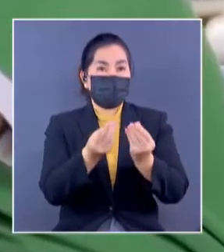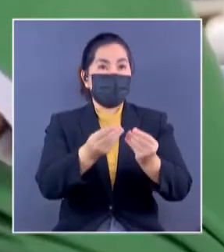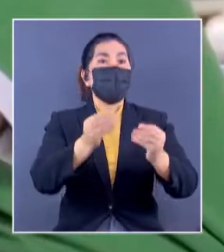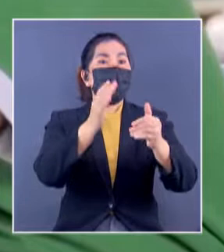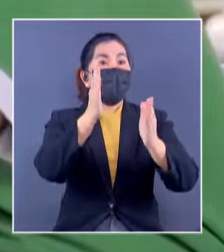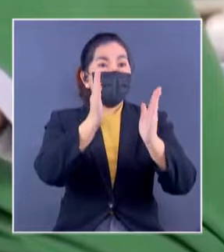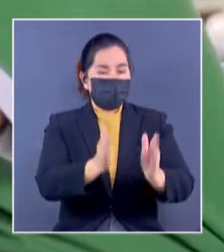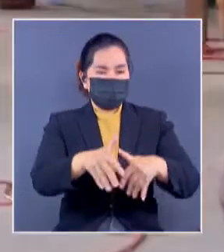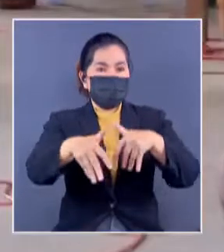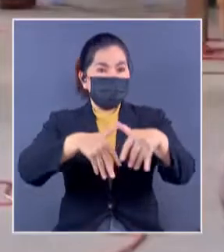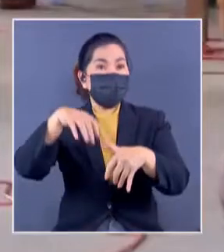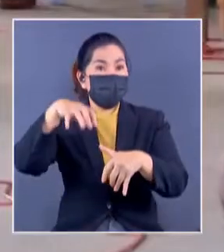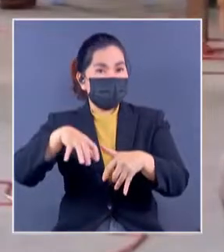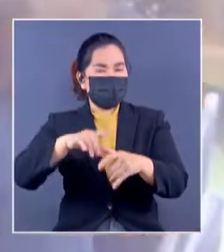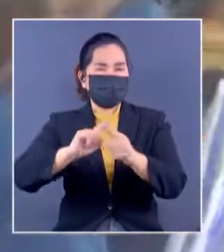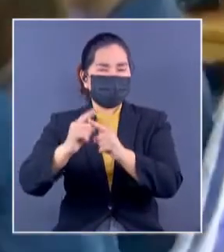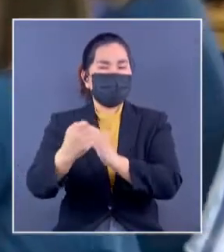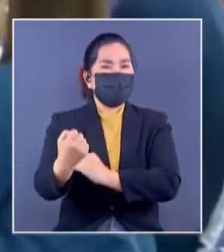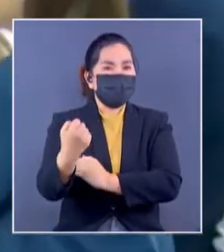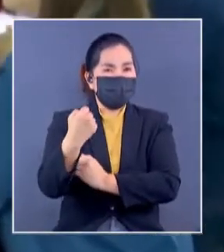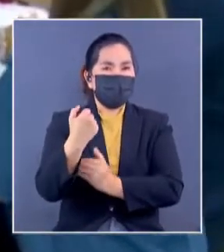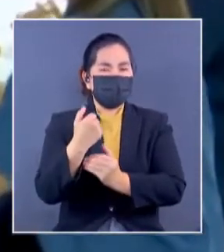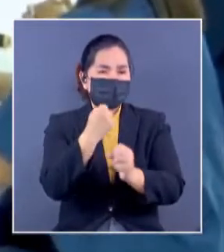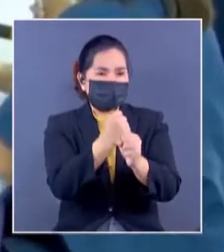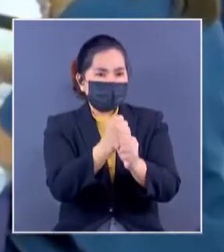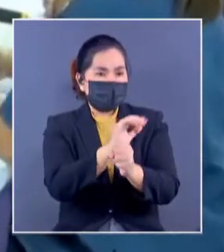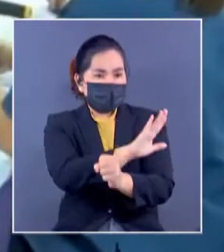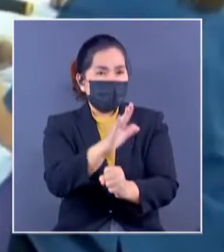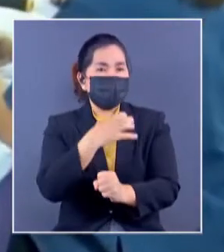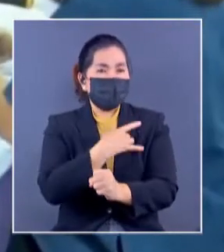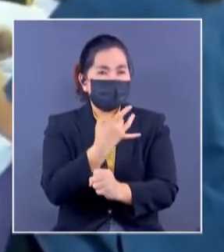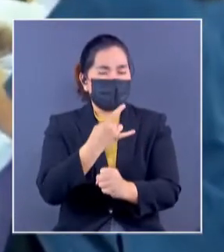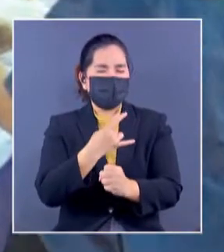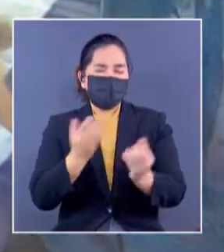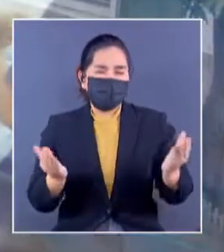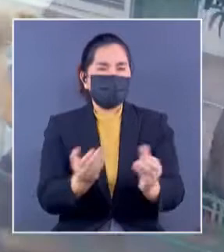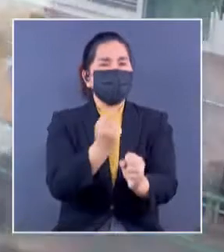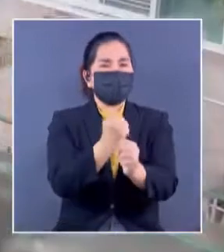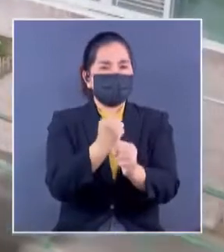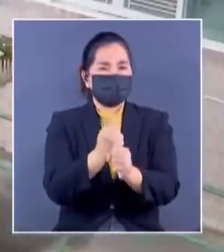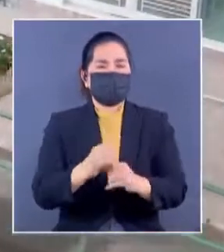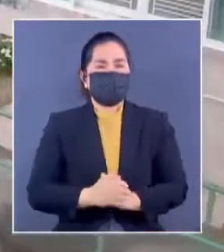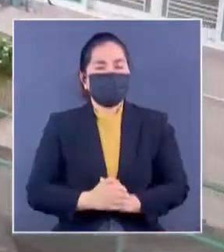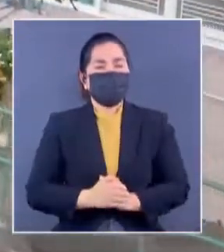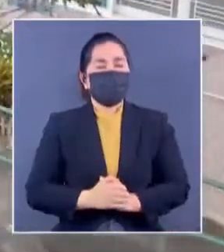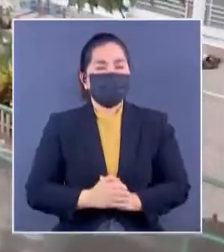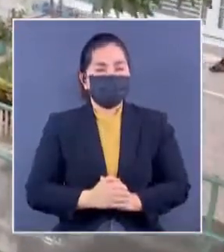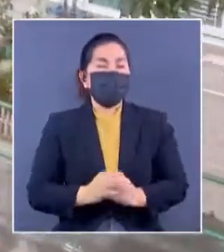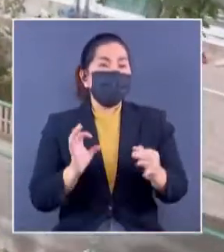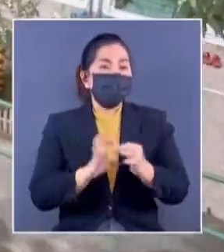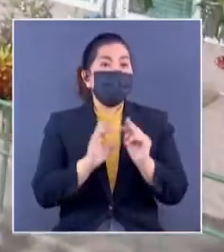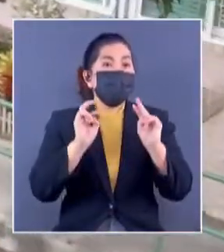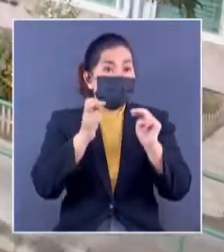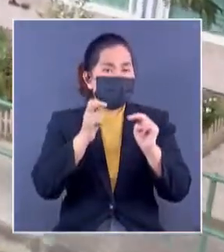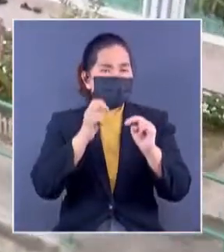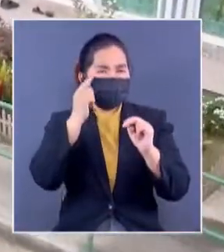ค์กรชุมชนและชุมชนและก็สนับสนุนการดำเนินงานของภาคประชาสังคมไม่ว่าจะเป็นเนื้องานหลักๆที่เป็นเรื่องของการ